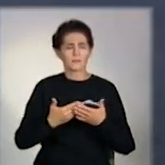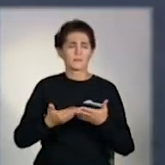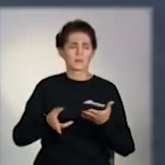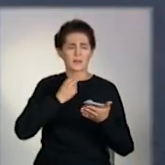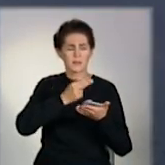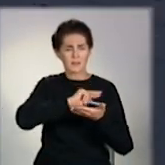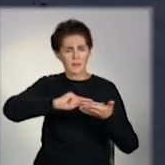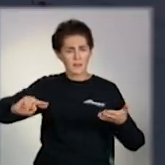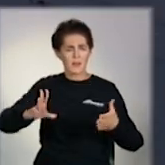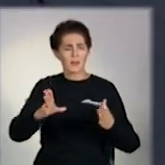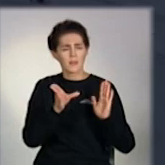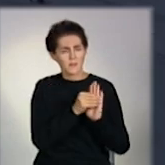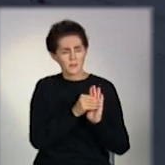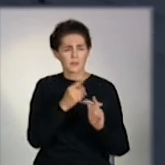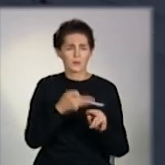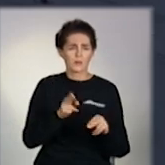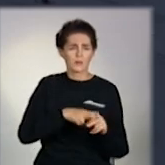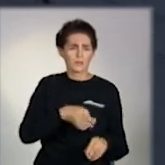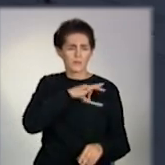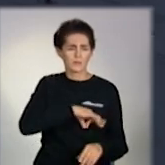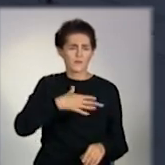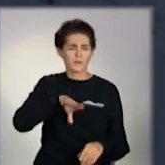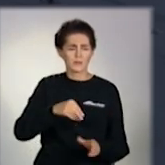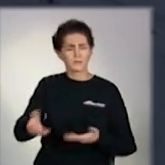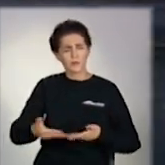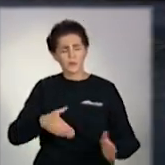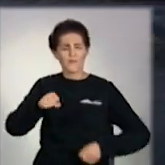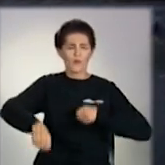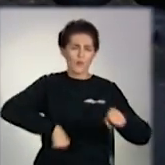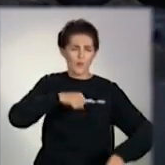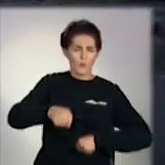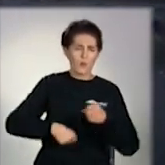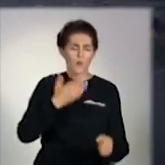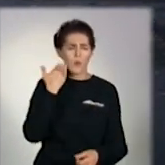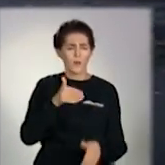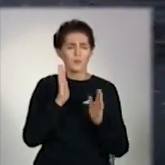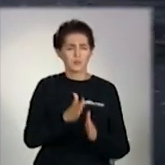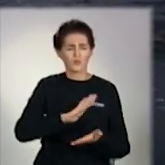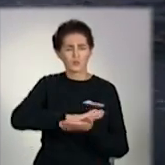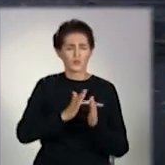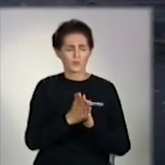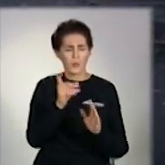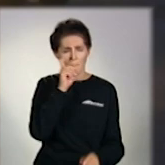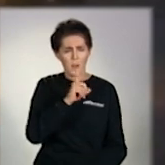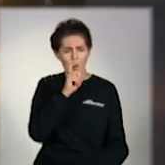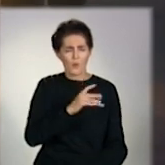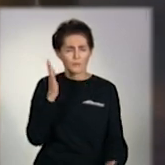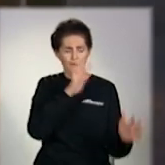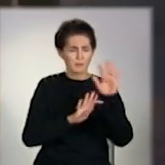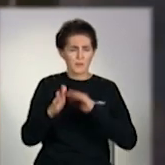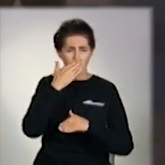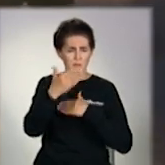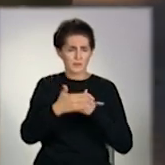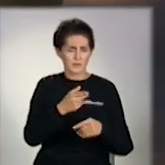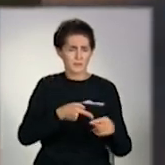Їх повинні використовувати пішоходи та велосипедисти під час руху в умовах поганої видимості. Ціна звичайних лікарів – півсотні